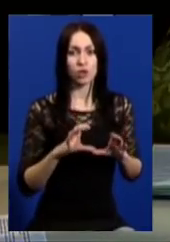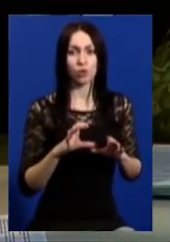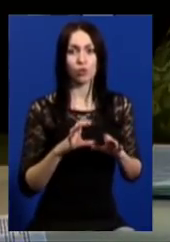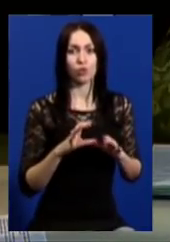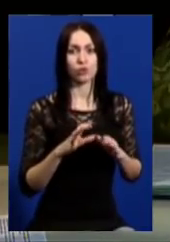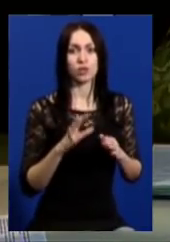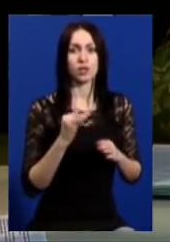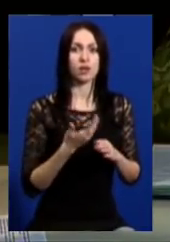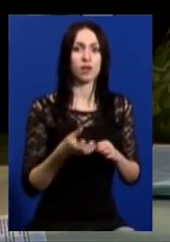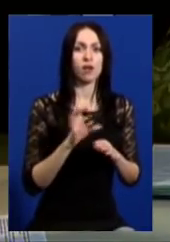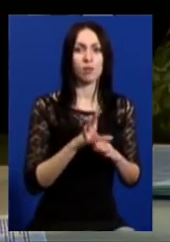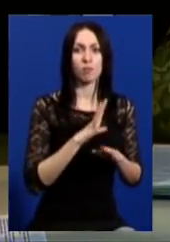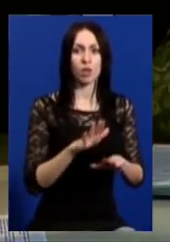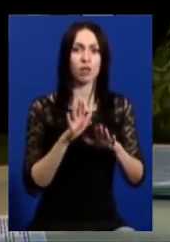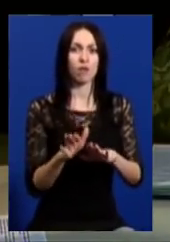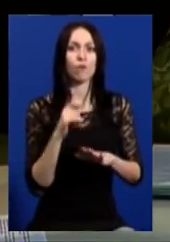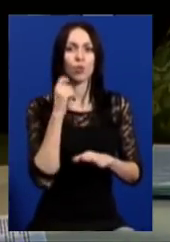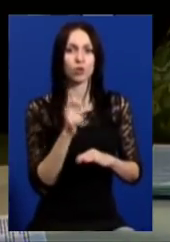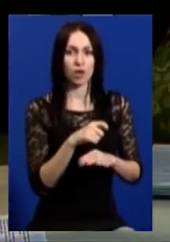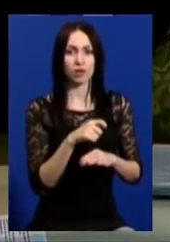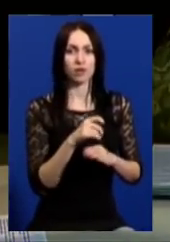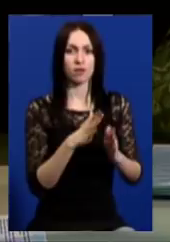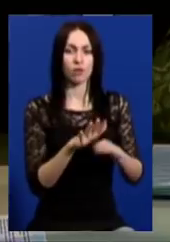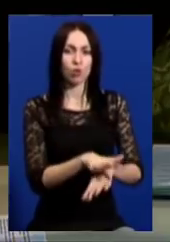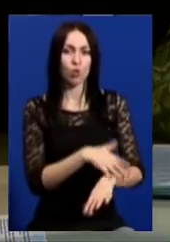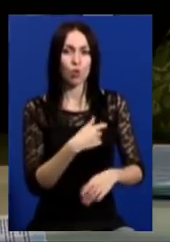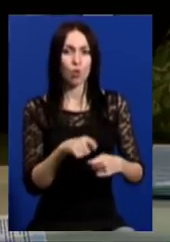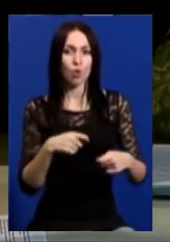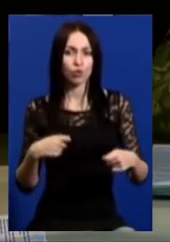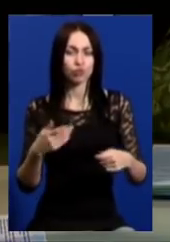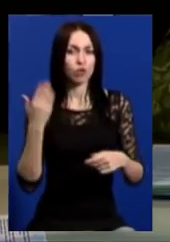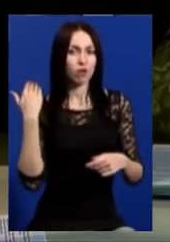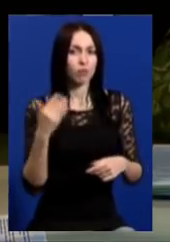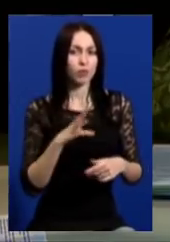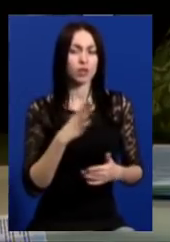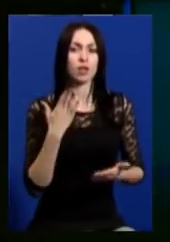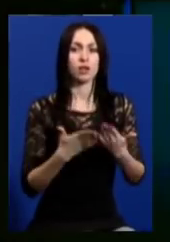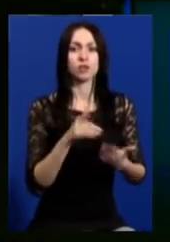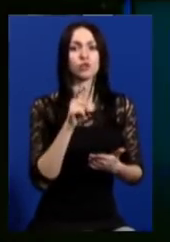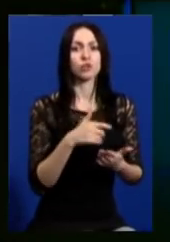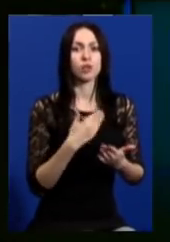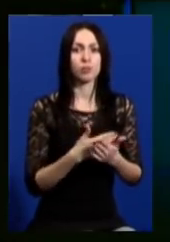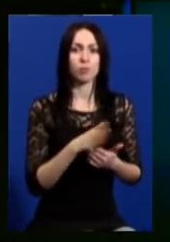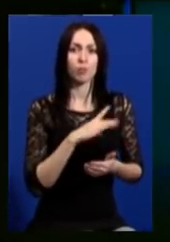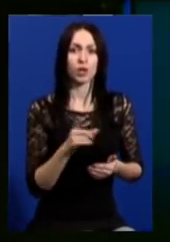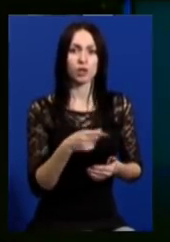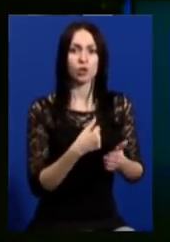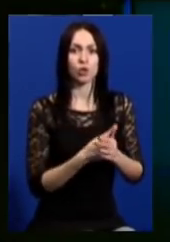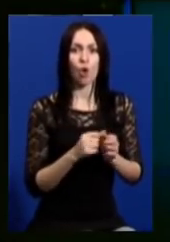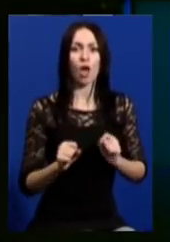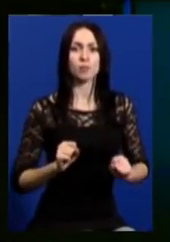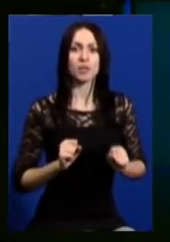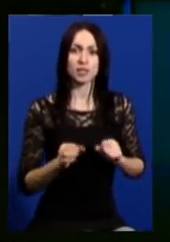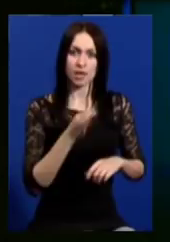перетерміновувала термін перебування на території України попередні рази, якщо вона притягувалася до